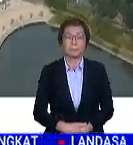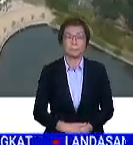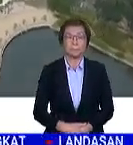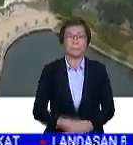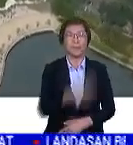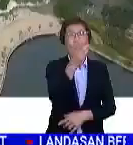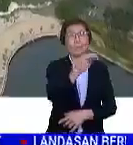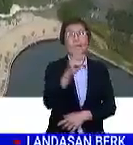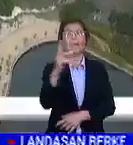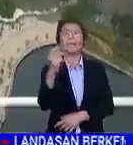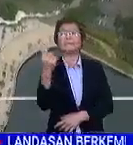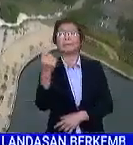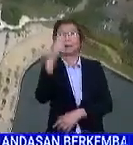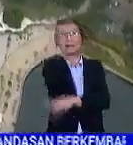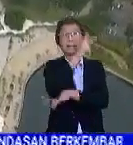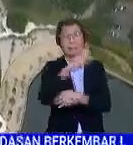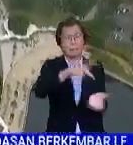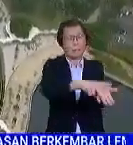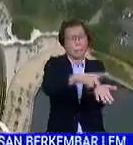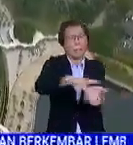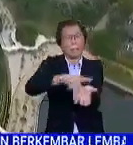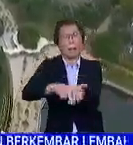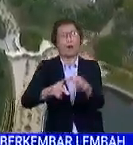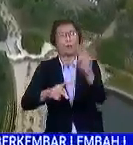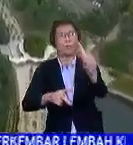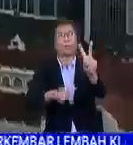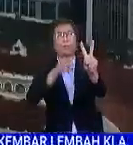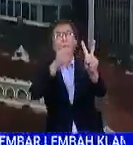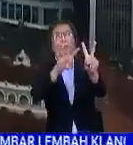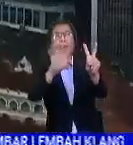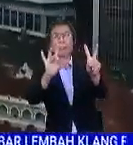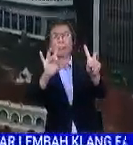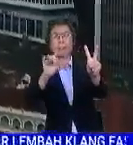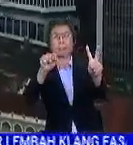Dalam RM ke-11, kerajaan membelanjakan sebanyak